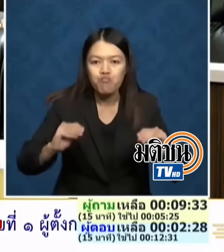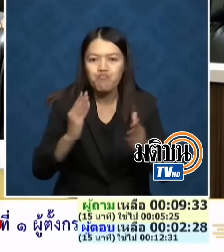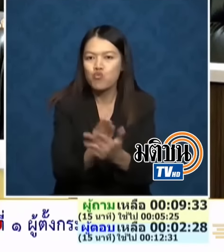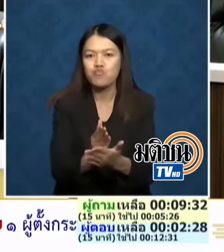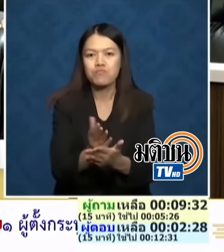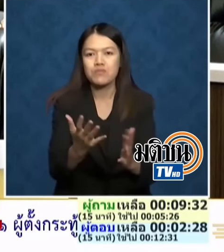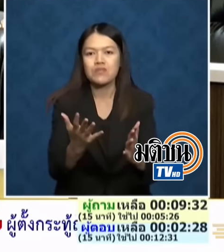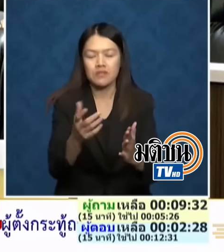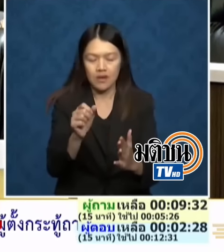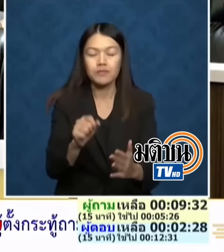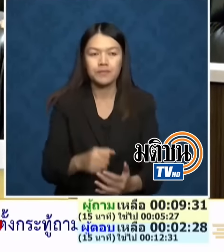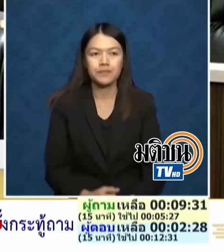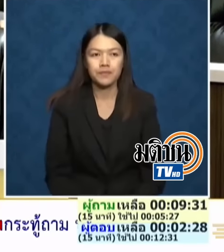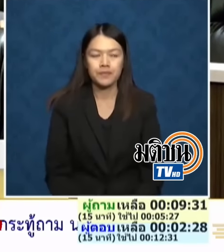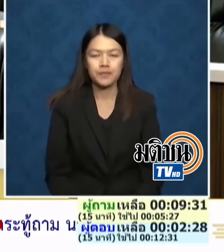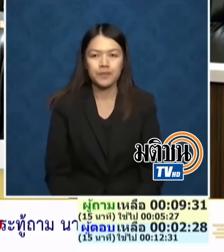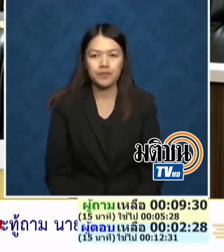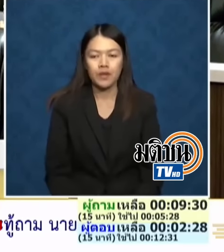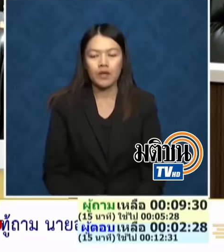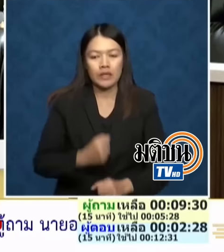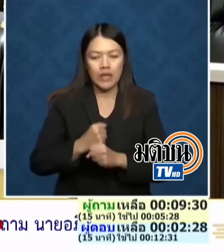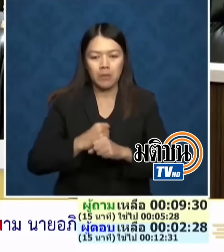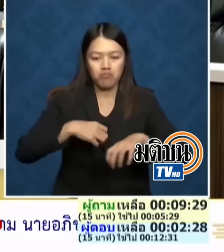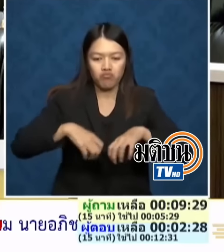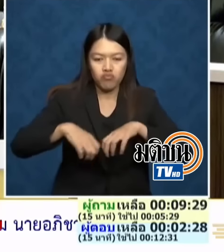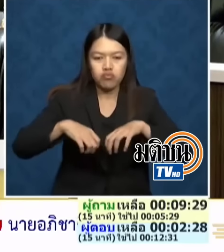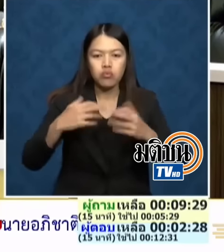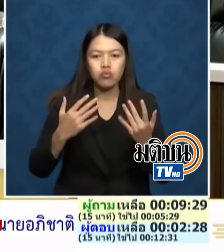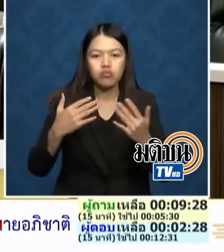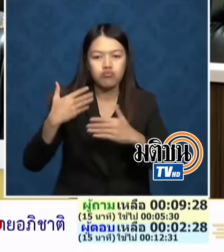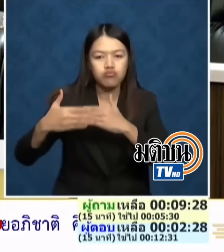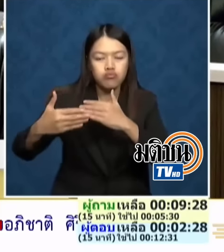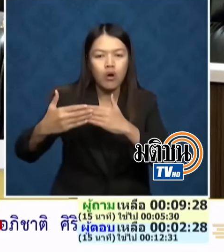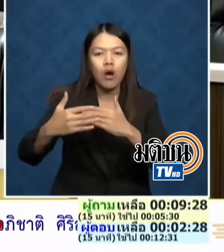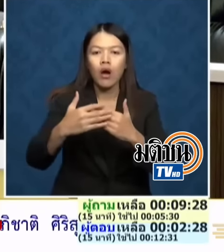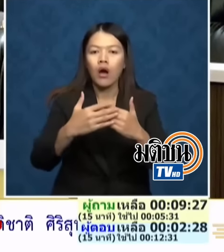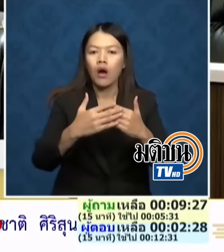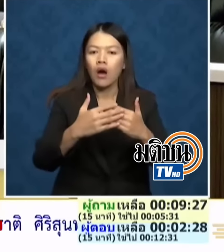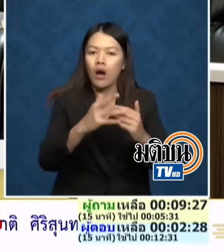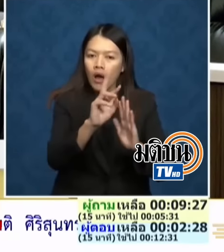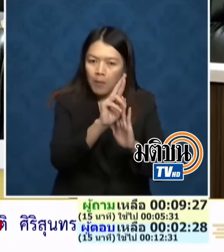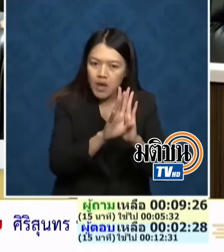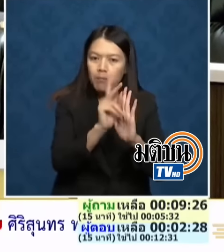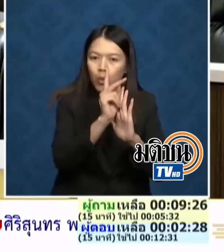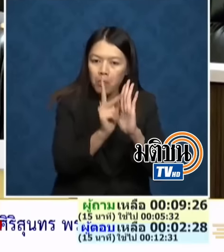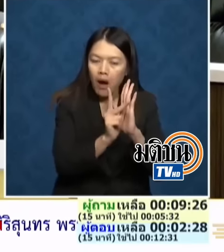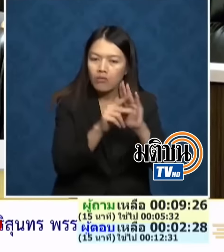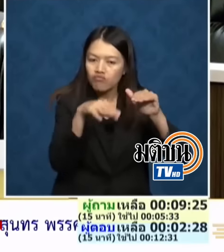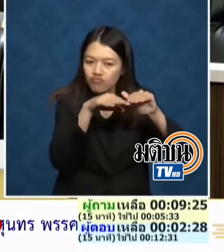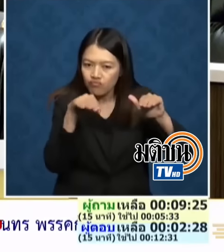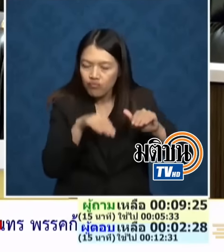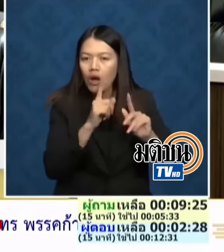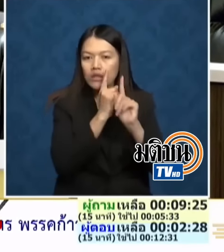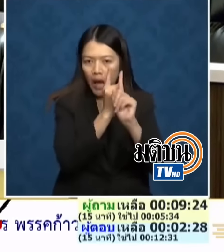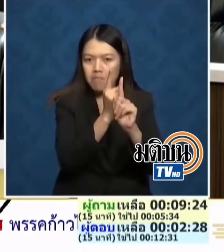ใช่ไครับทลำตีจากนั้นการดำเรญการก็ควรจะตองดเรญการไปตามกรอบระเบียบกฎหมายหลักเกนท